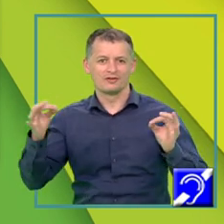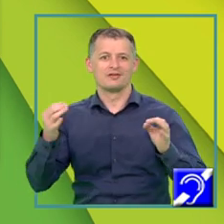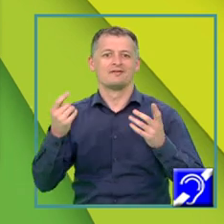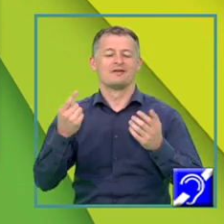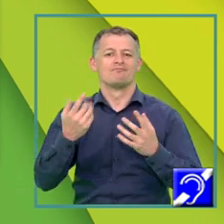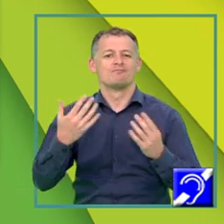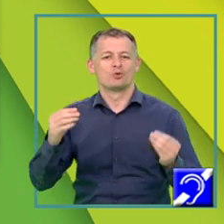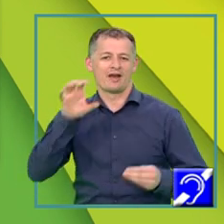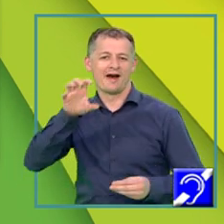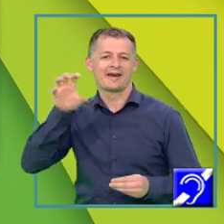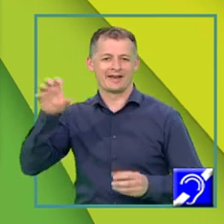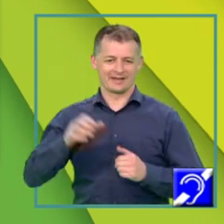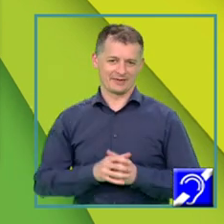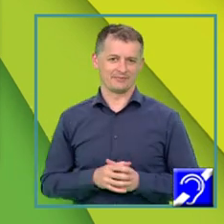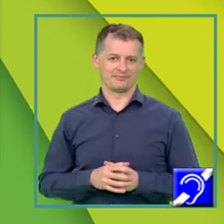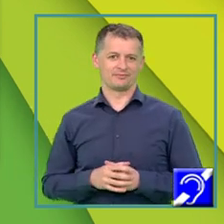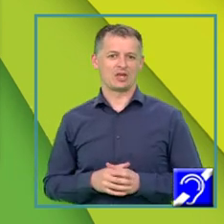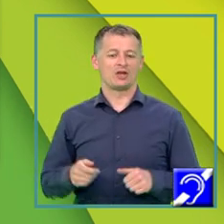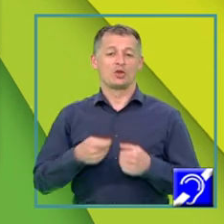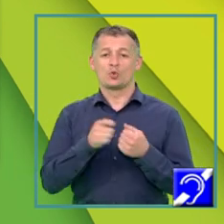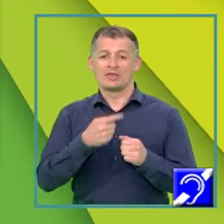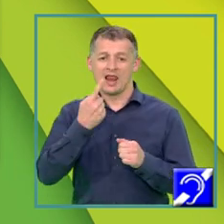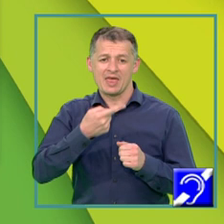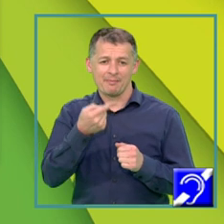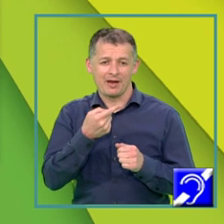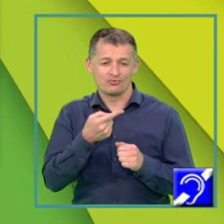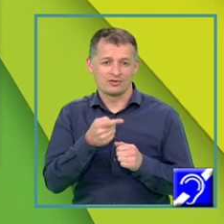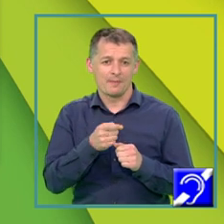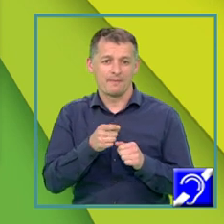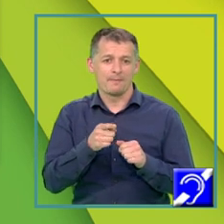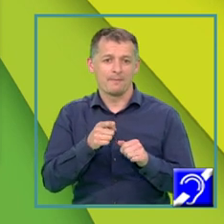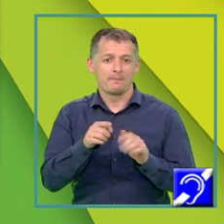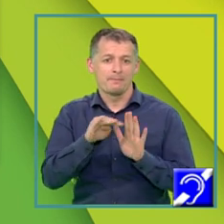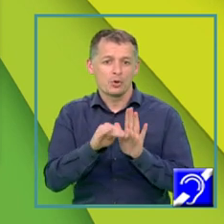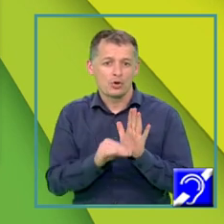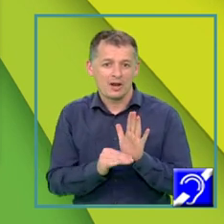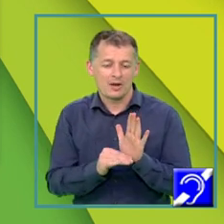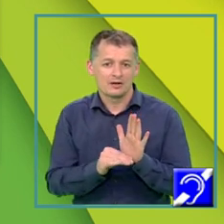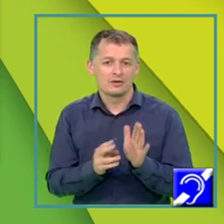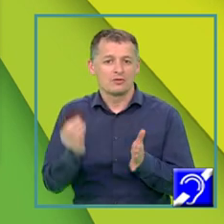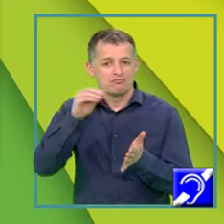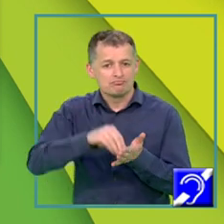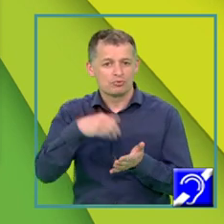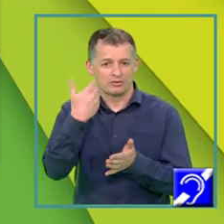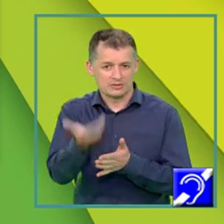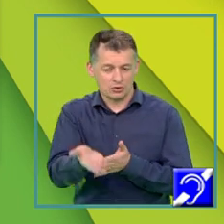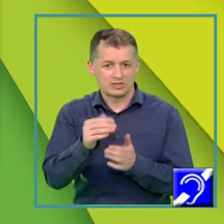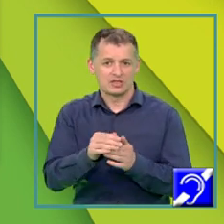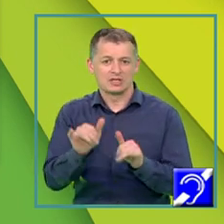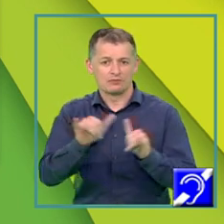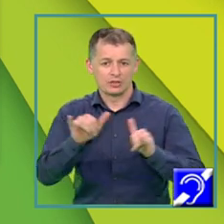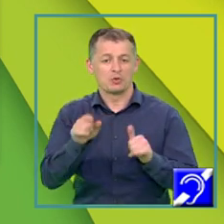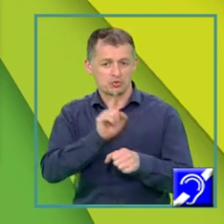practic toate limbajele de programare pun la dispoziția dezvoltatorilor instrumente speciale pentru lucrul cu